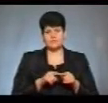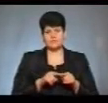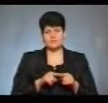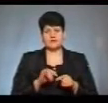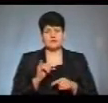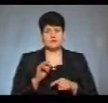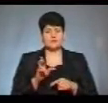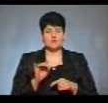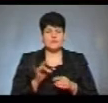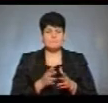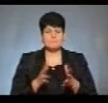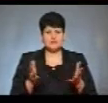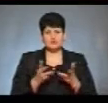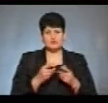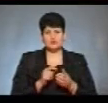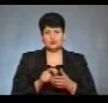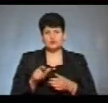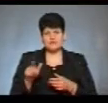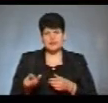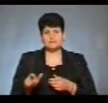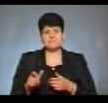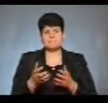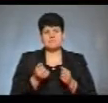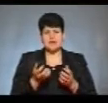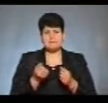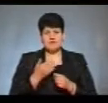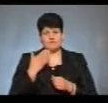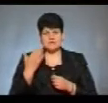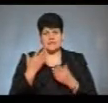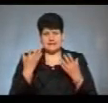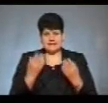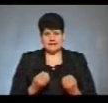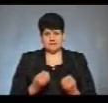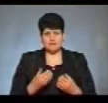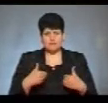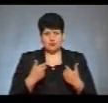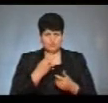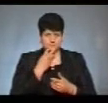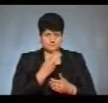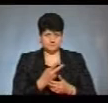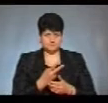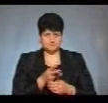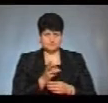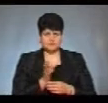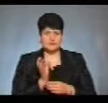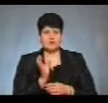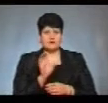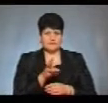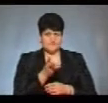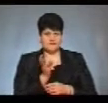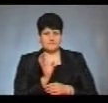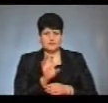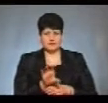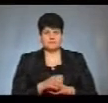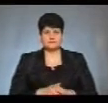Бурда. Найбільшу кількість людей, за її словами, приймають в останні дні. Пропоную переглянути репортаж моєї колеги, потім повернемося